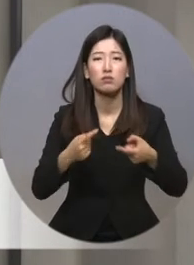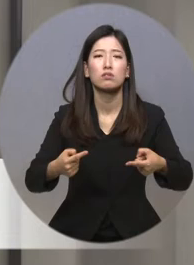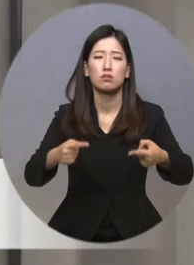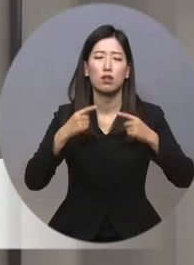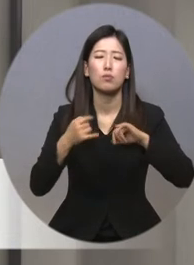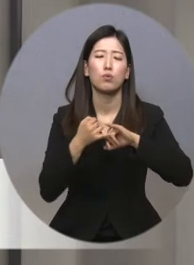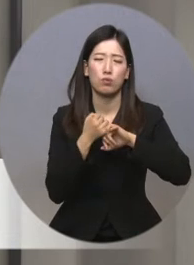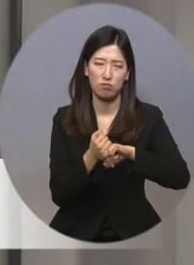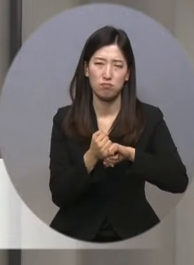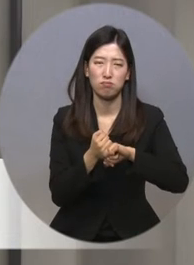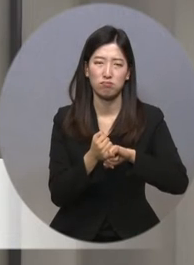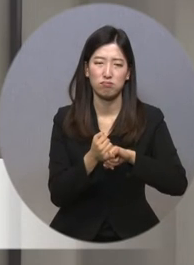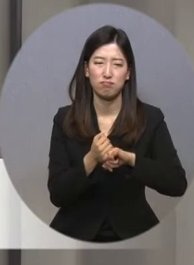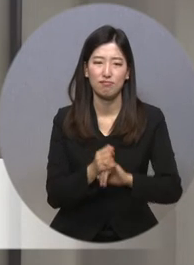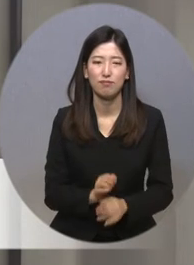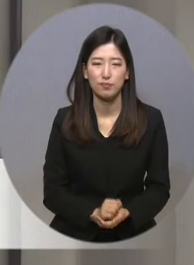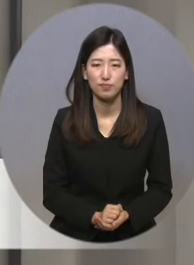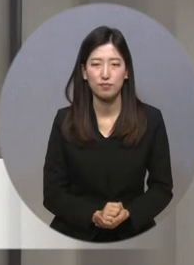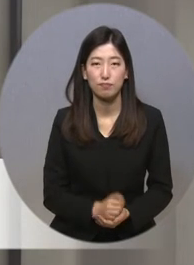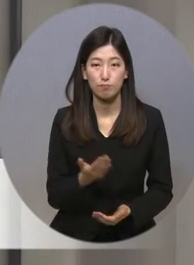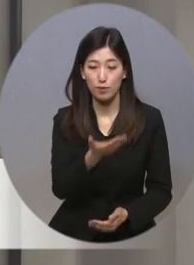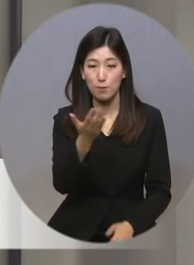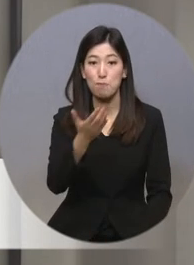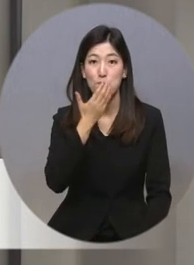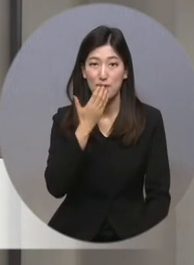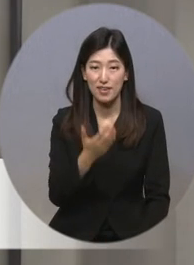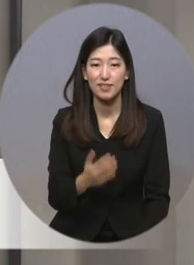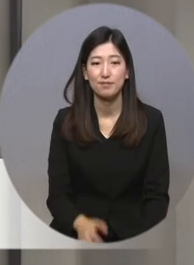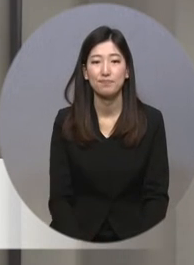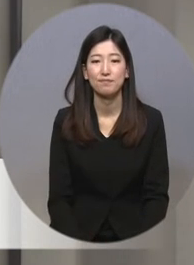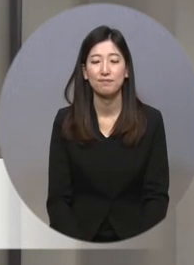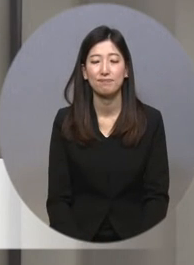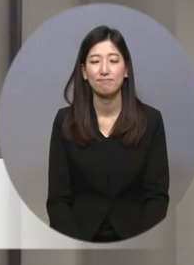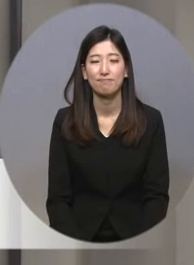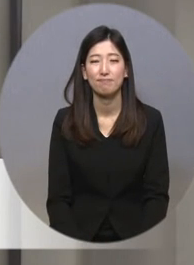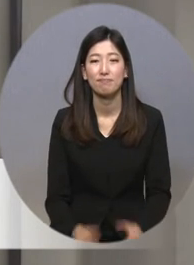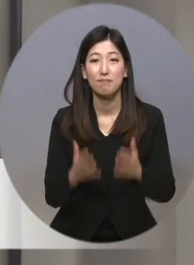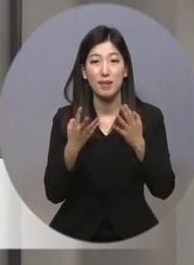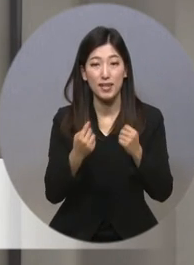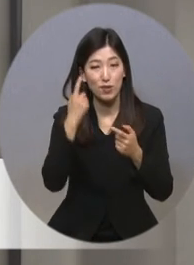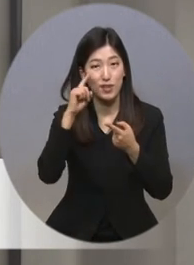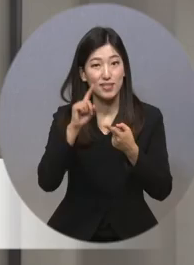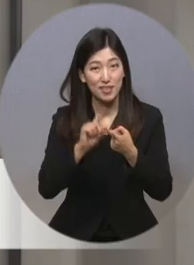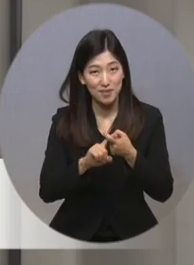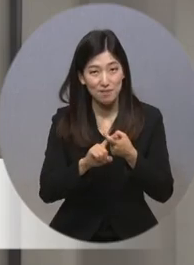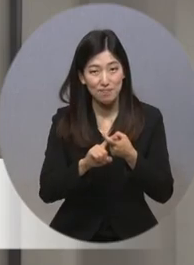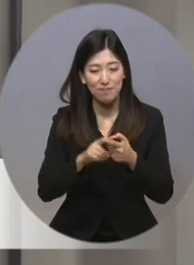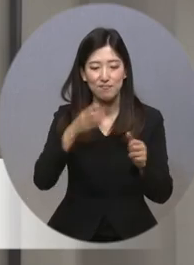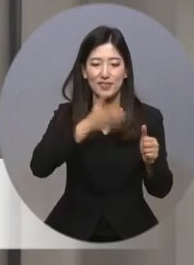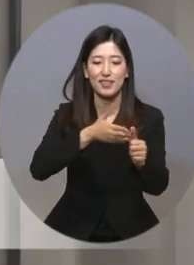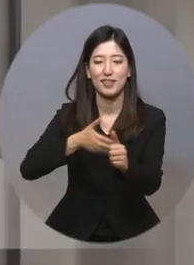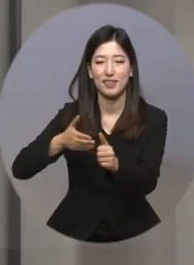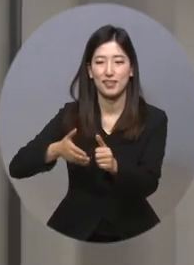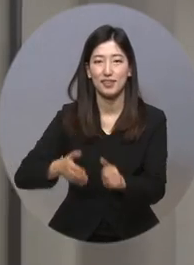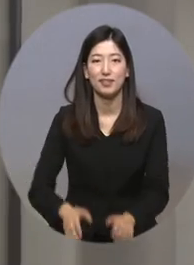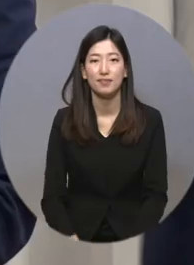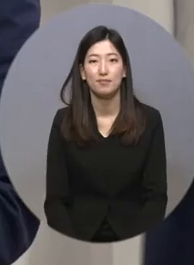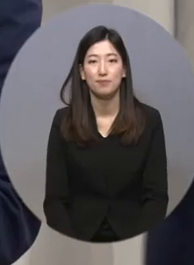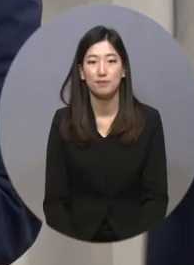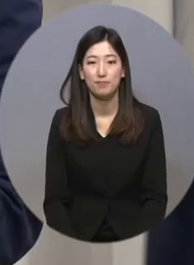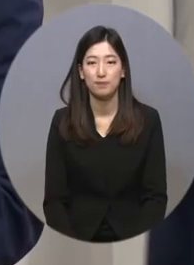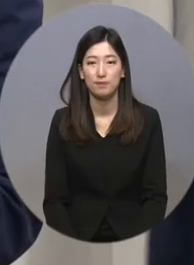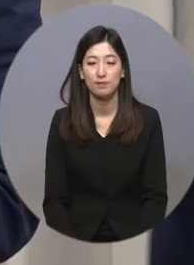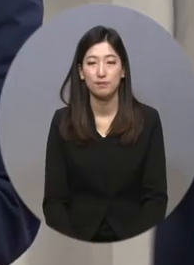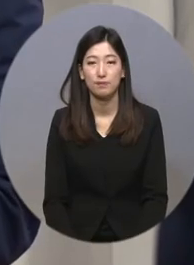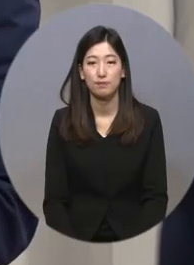님들 누르기 짜 매수로 됐을 것입니다 뭐 여러분은 셔 너 교사 기본 분 와 * 응 그